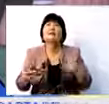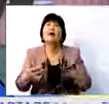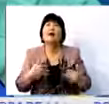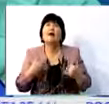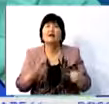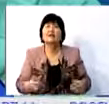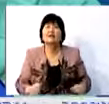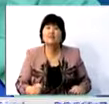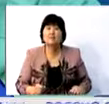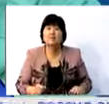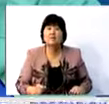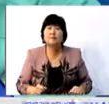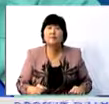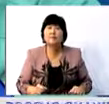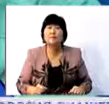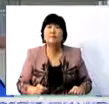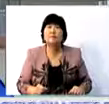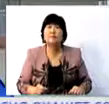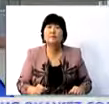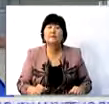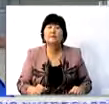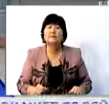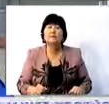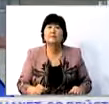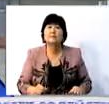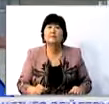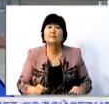концертом. Алина Параджанова, Камжан Жолтаев, Талгат Сыдыков, Даур Берікбол, телеканал Кызылорда.